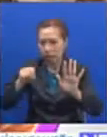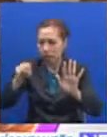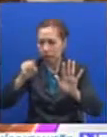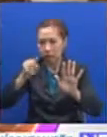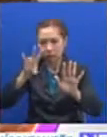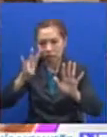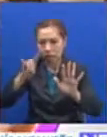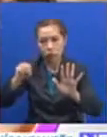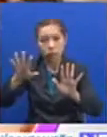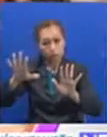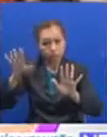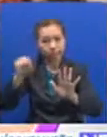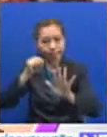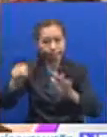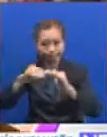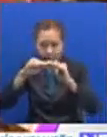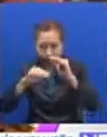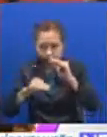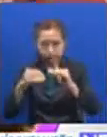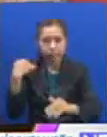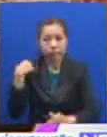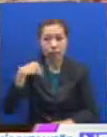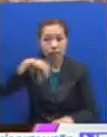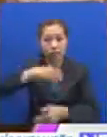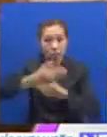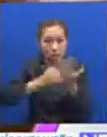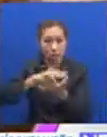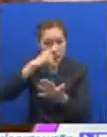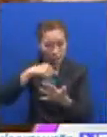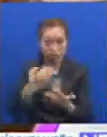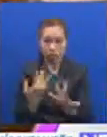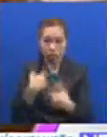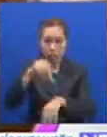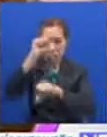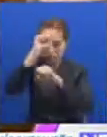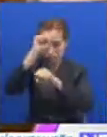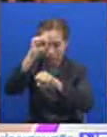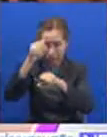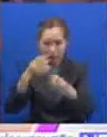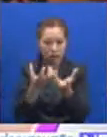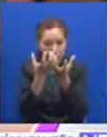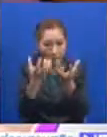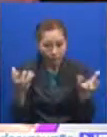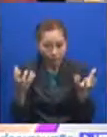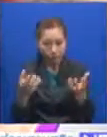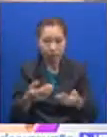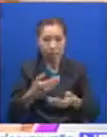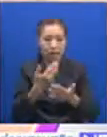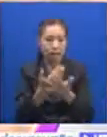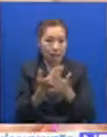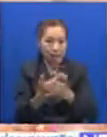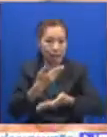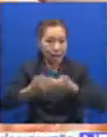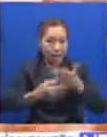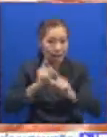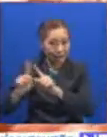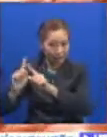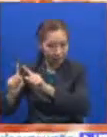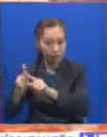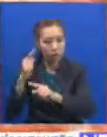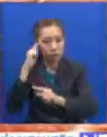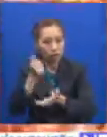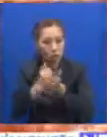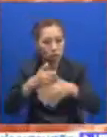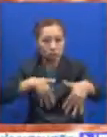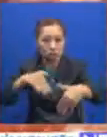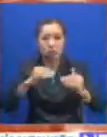5-7.5ขณะเดียวกันค่ะกรมการค้าภายในจะออกประกาศราคาแนะนำสินค้าเพื่อจะได้เข้าไปกำกับดูแลให้เกิดความเป็นธรรมกับ